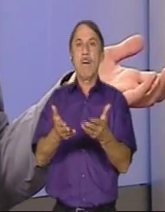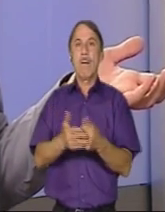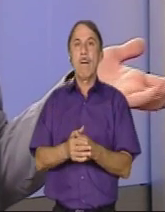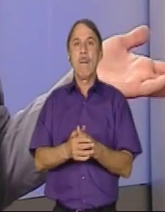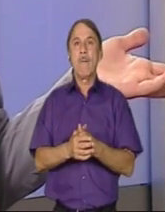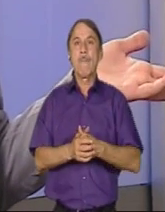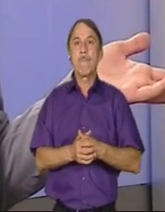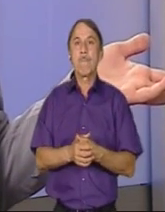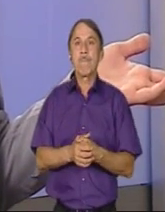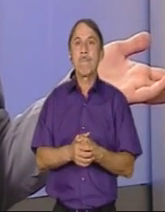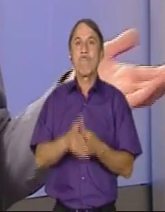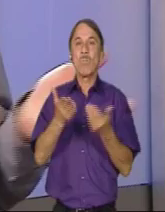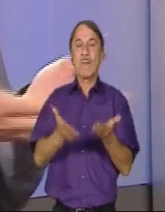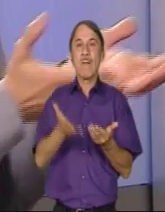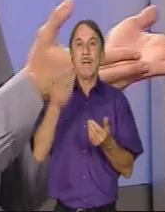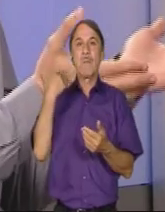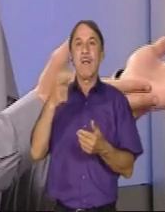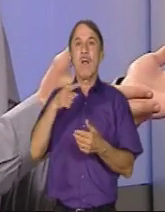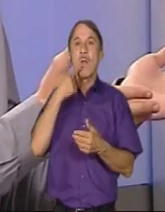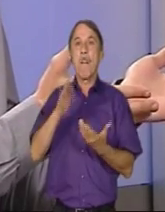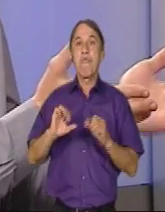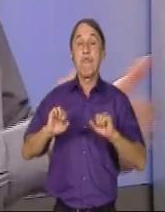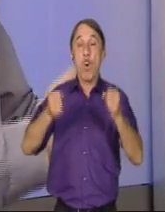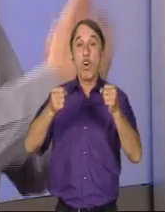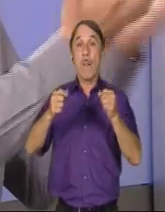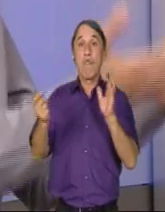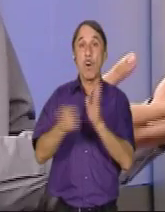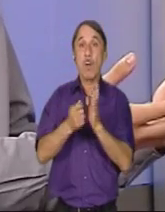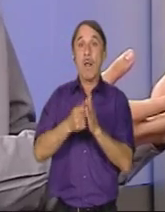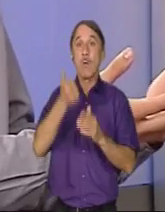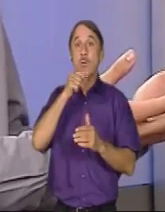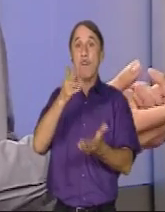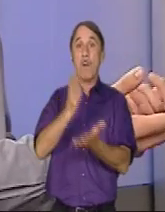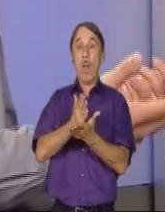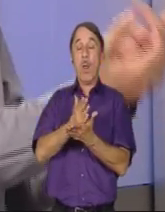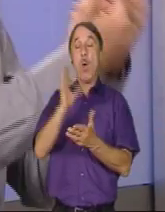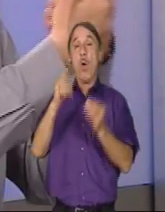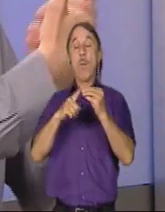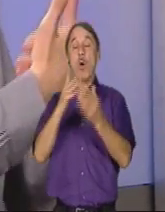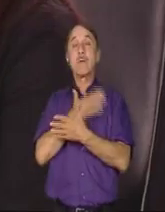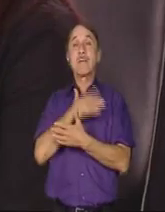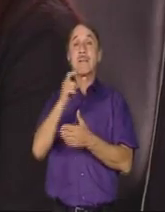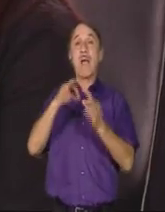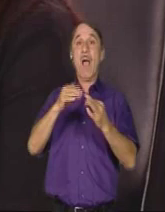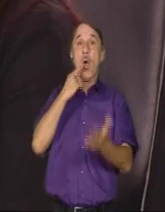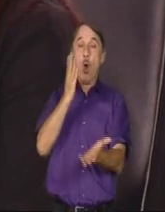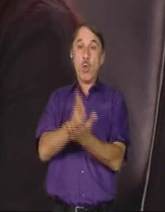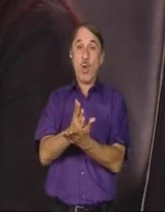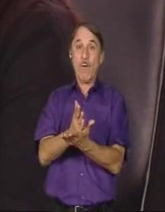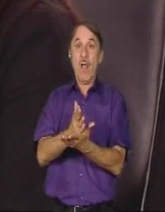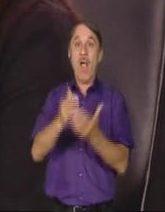napredna stranka? Prevara. Znači, ne možete pre 3 godine se buniti protiv prodaje Telekoma zato što vam je to tad opoziciono